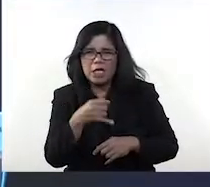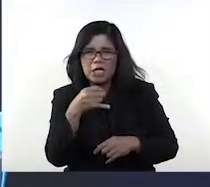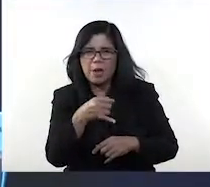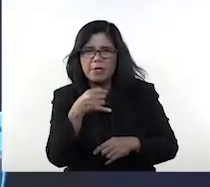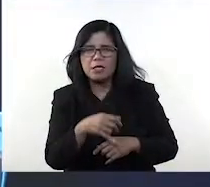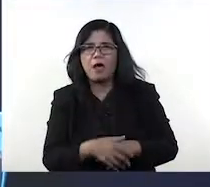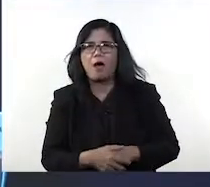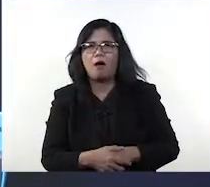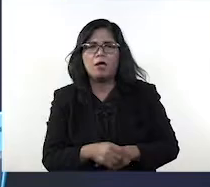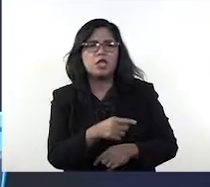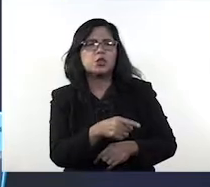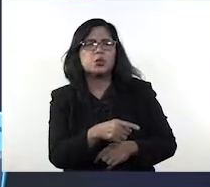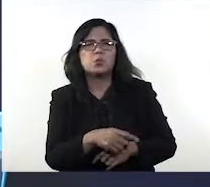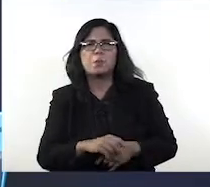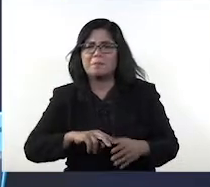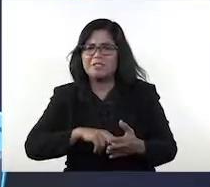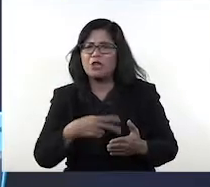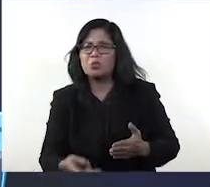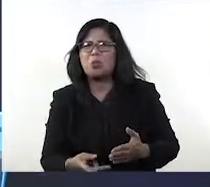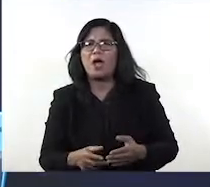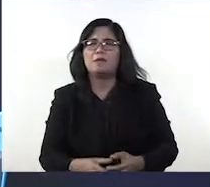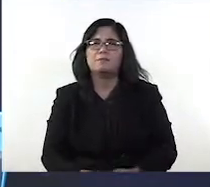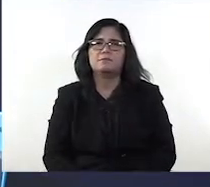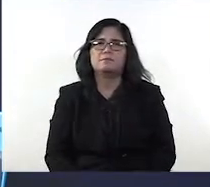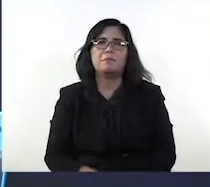orang hanya untuk menghakimi orang lain untuk menjatuhkan